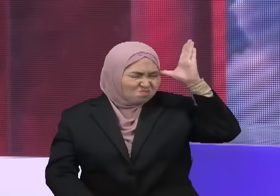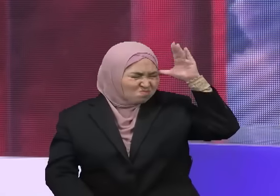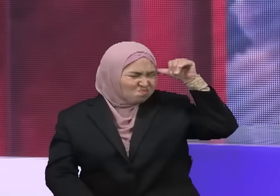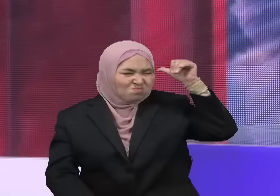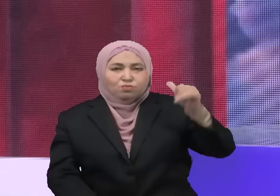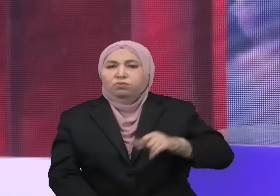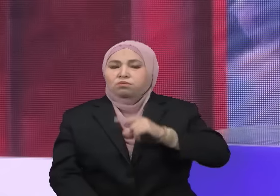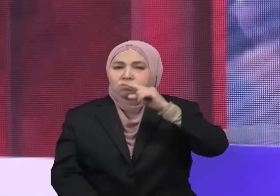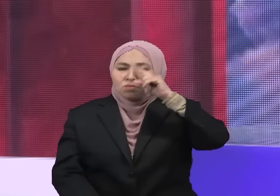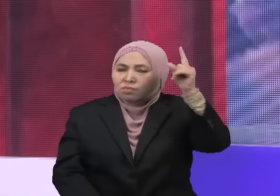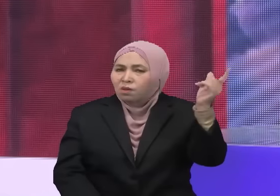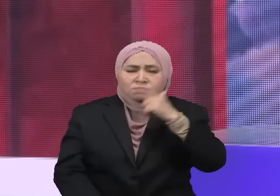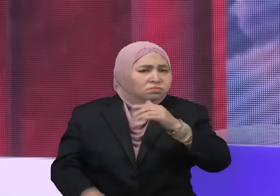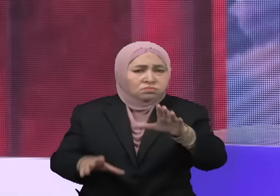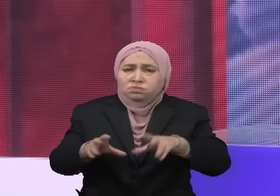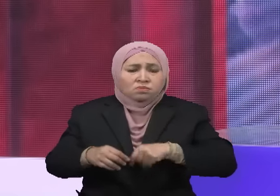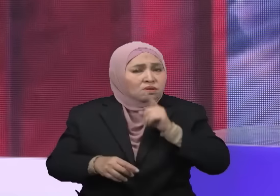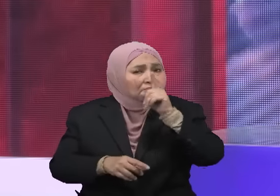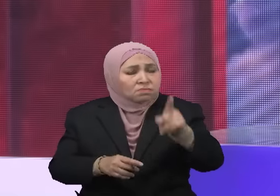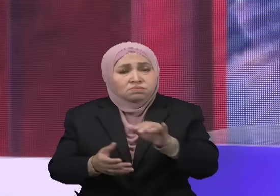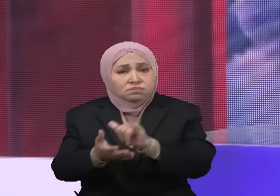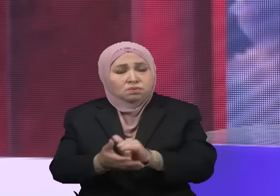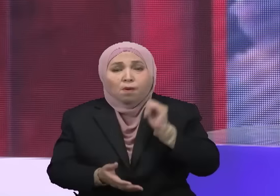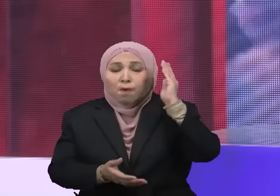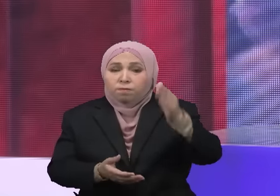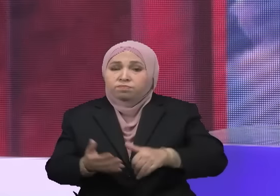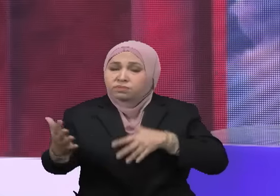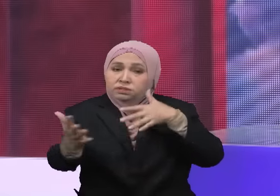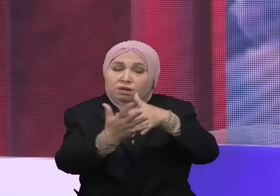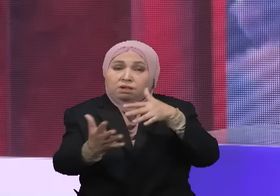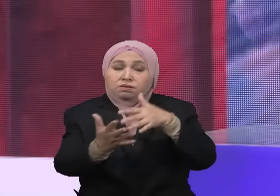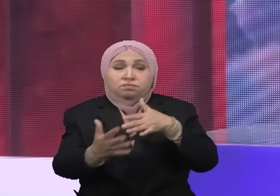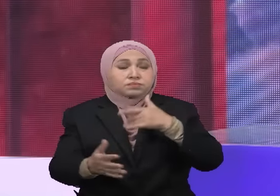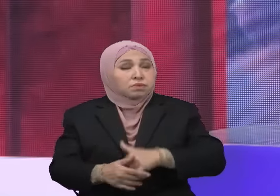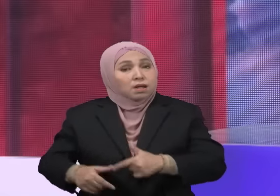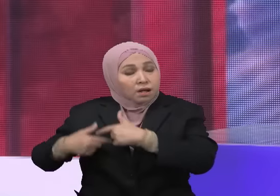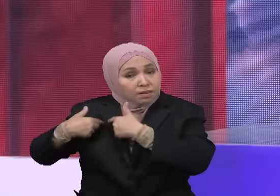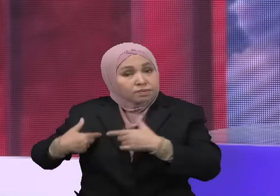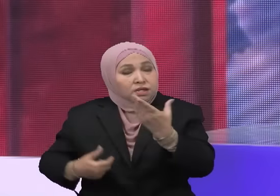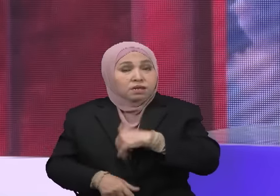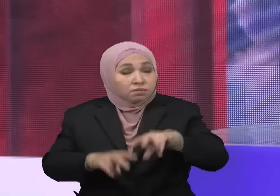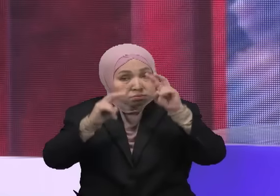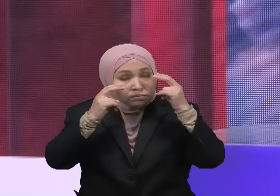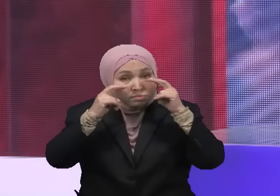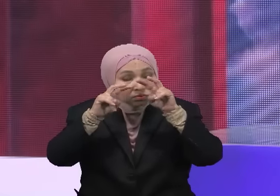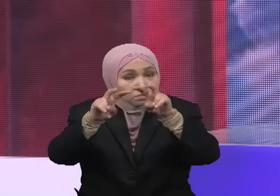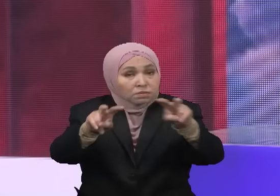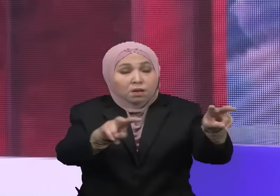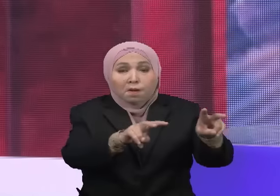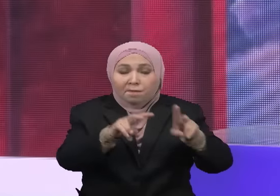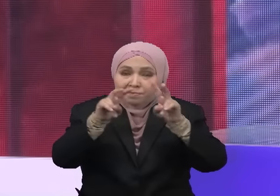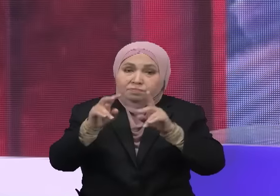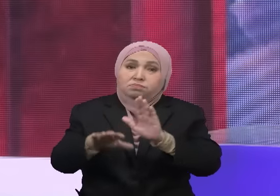mahu menerima, mendengar kepada kebenaran, itu akan menghalang kepada hati dan juga penglihatan daripada